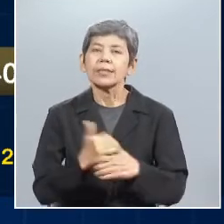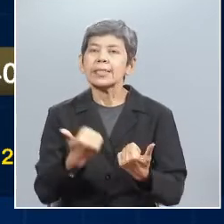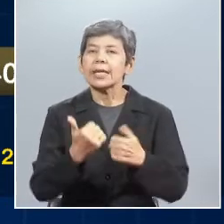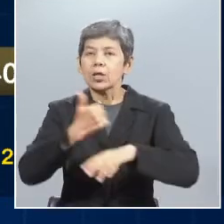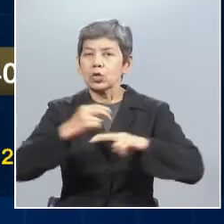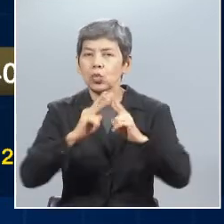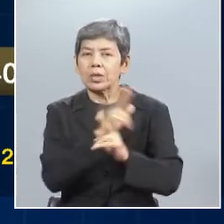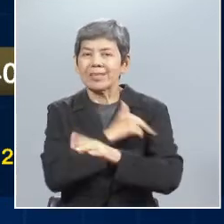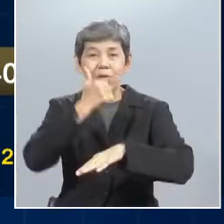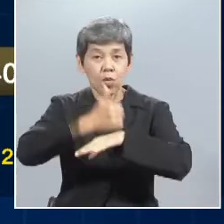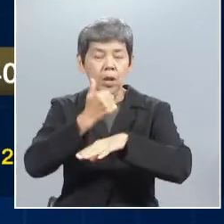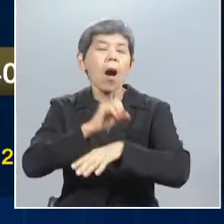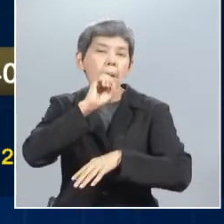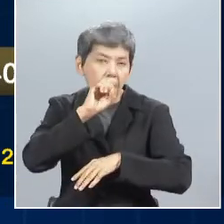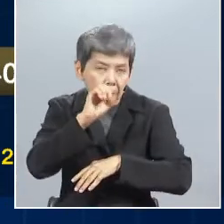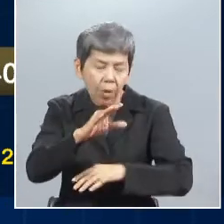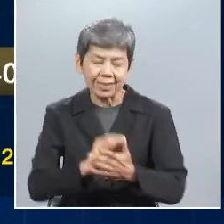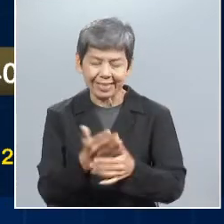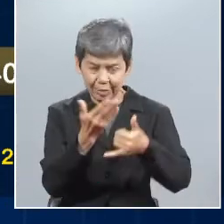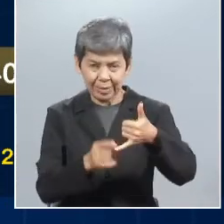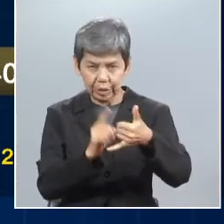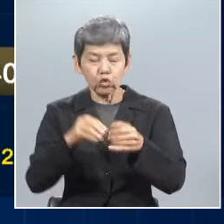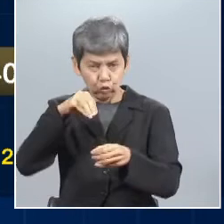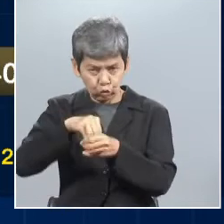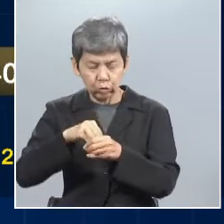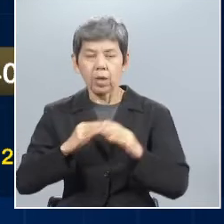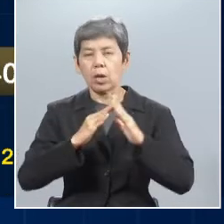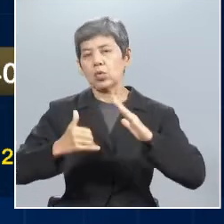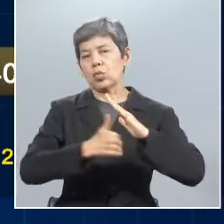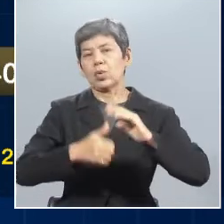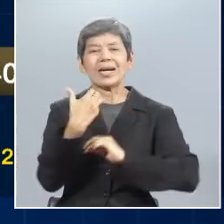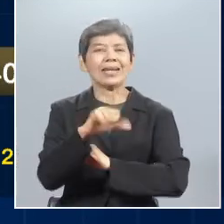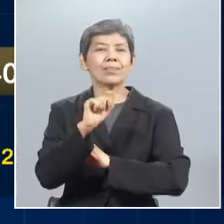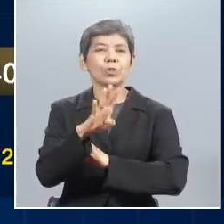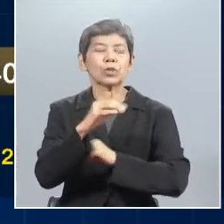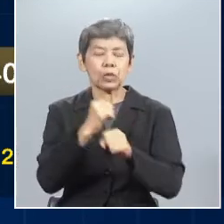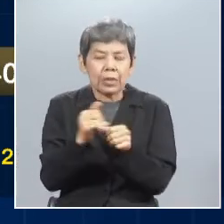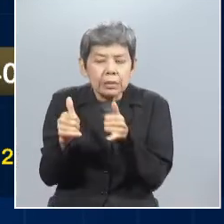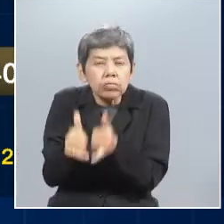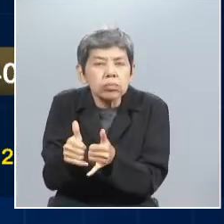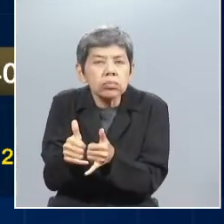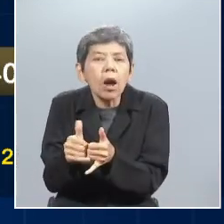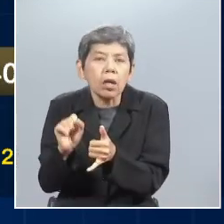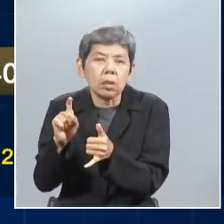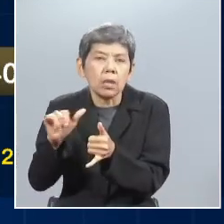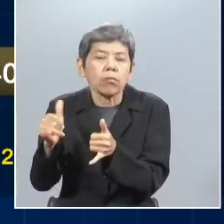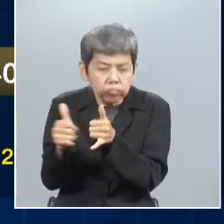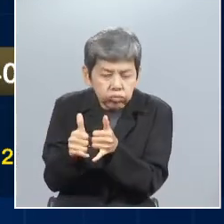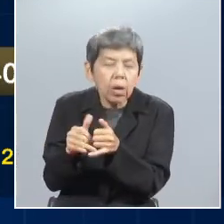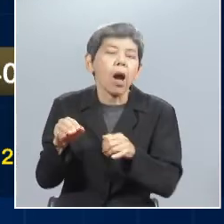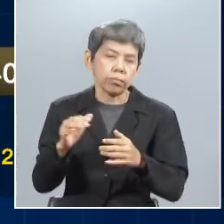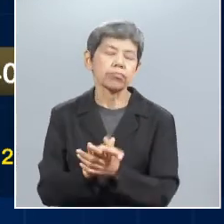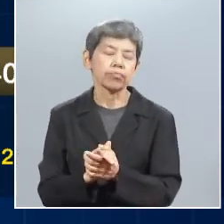ชี้ใจในเรื่องนี้ซึ่งขณะนี้คุณวิธีนก็อยู่ระหว่างจากตัวสิบสี่วันนะครับเพราะว่าไปใกล้ชิดกับทางคุณสยามหรือเหมือนกัน